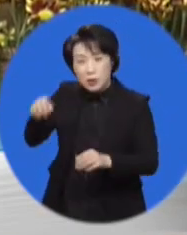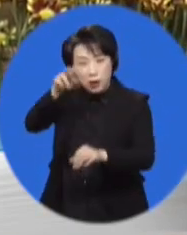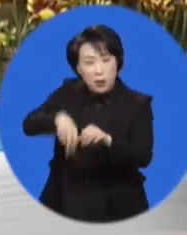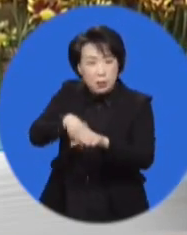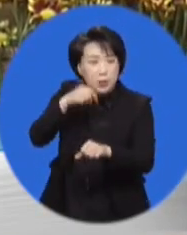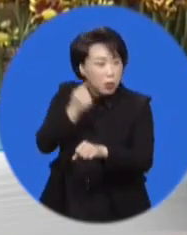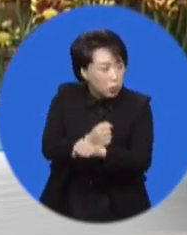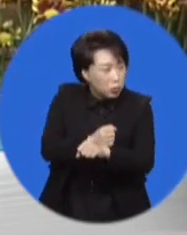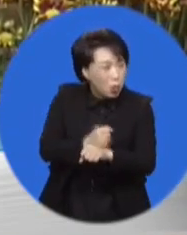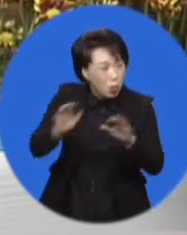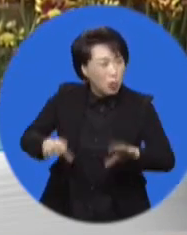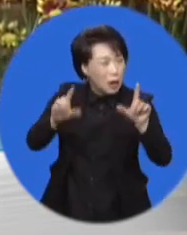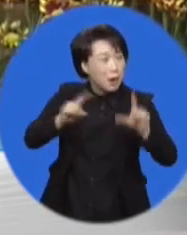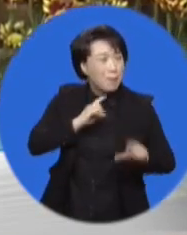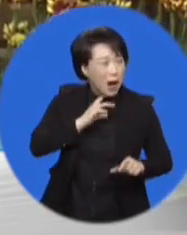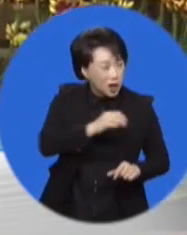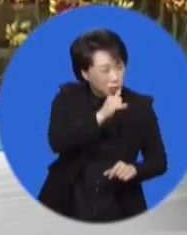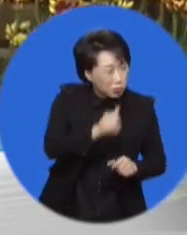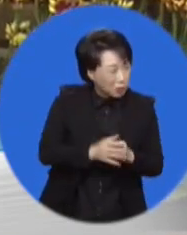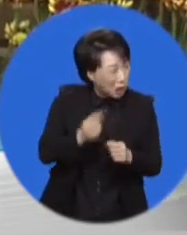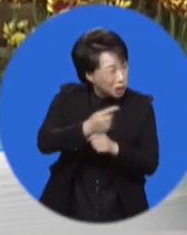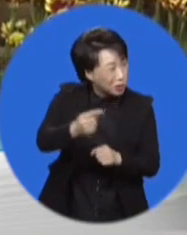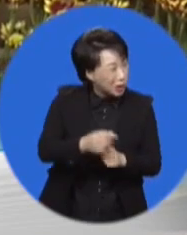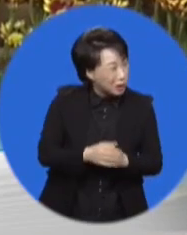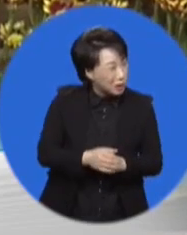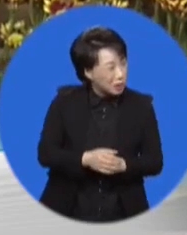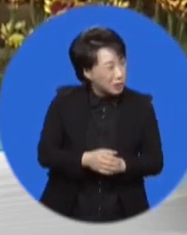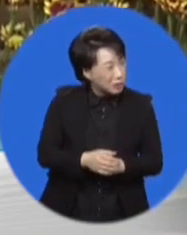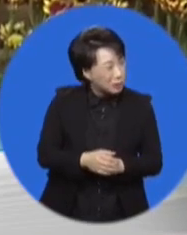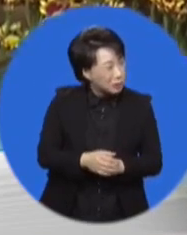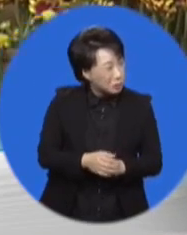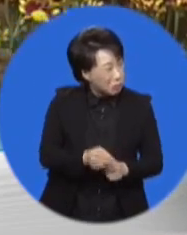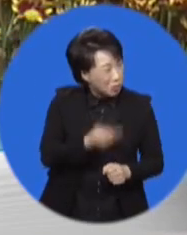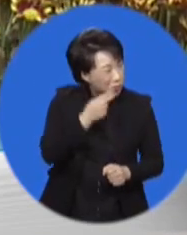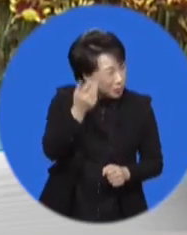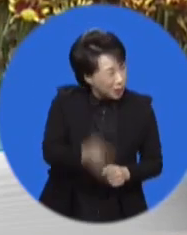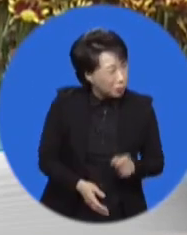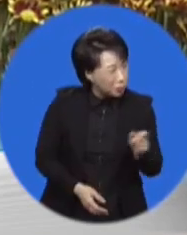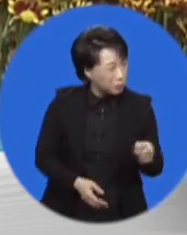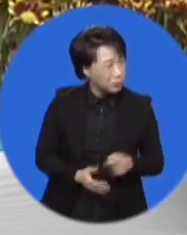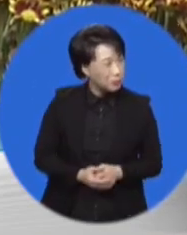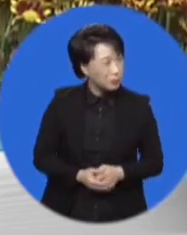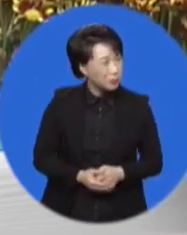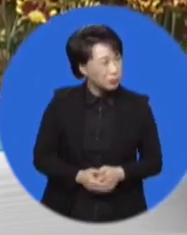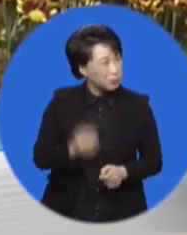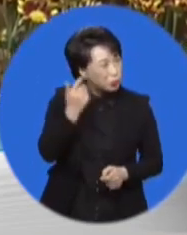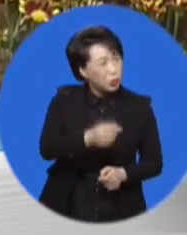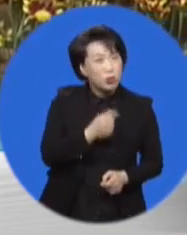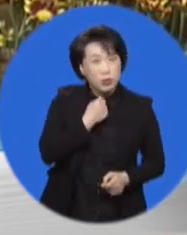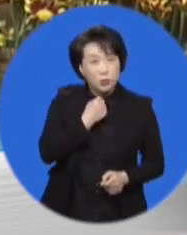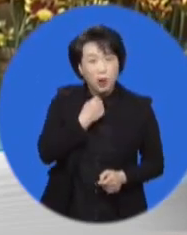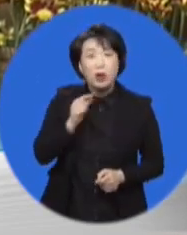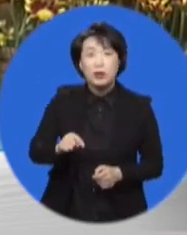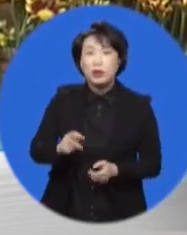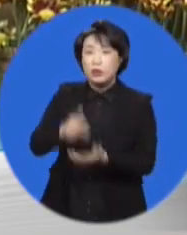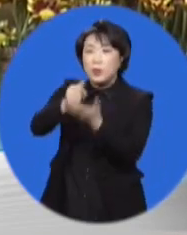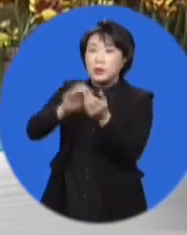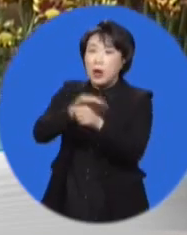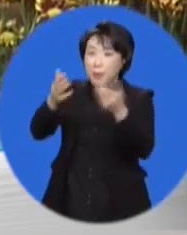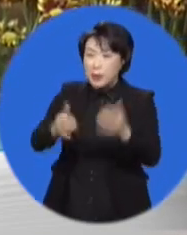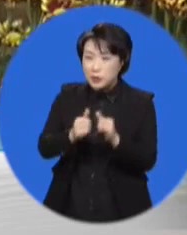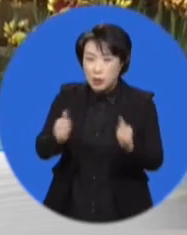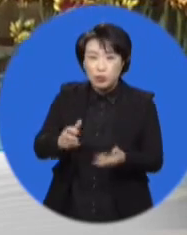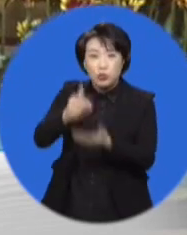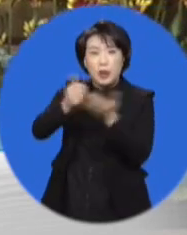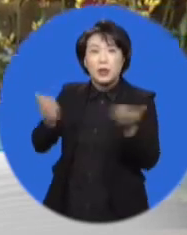공로는 금년만 있고 내년에는 없구만. 응? 내년에는 없구만. 그 사랑 받은 자가